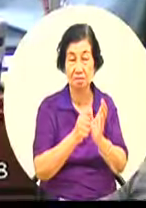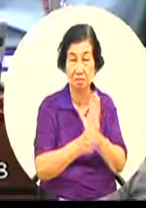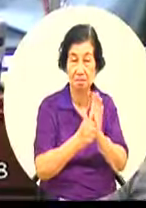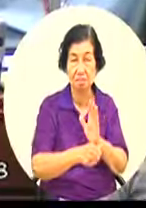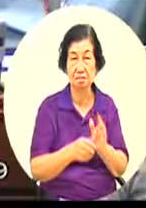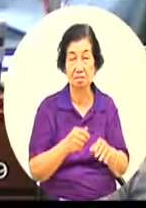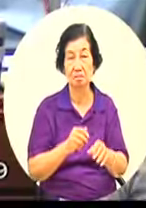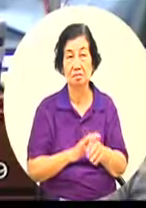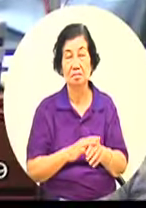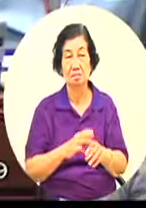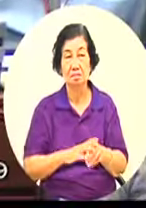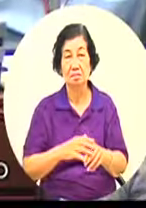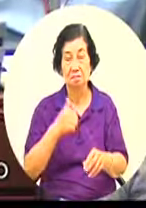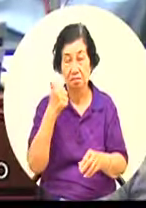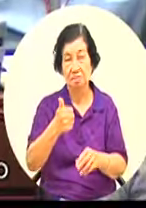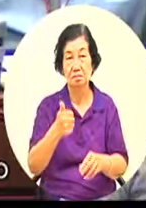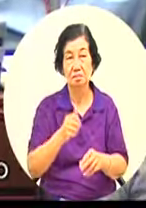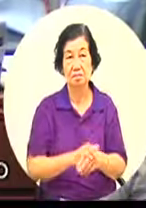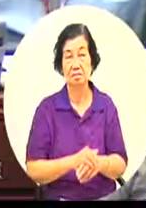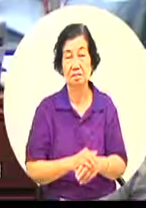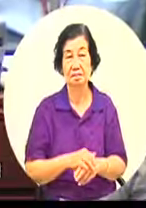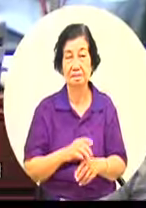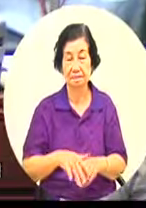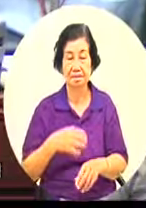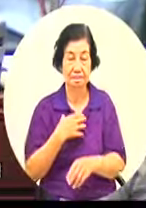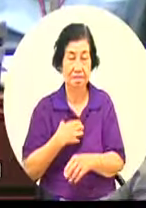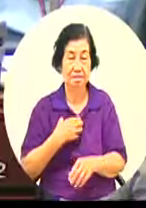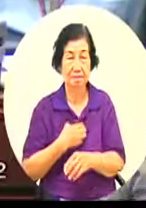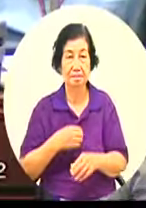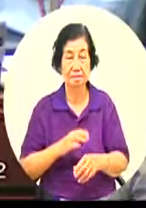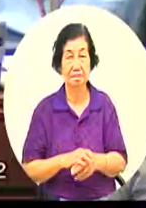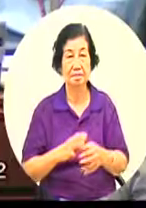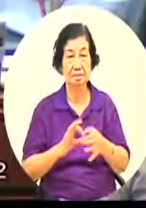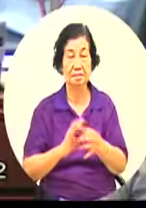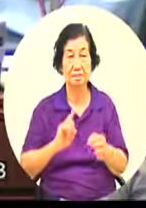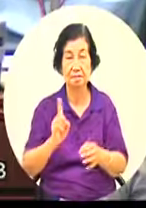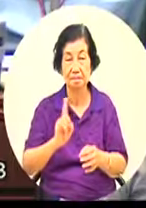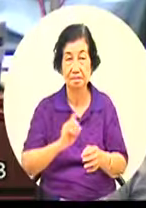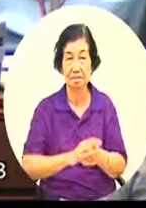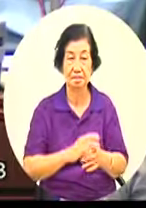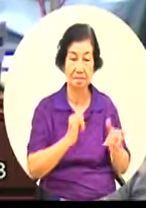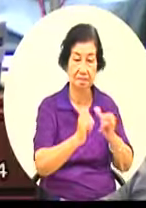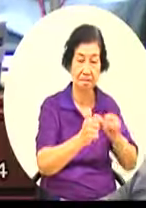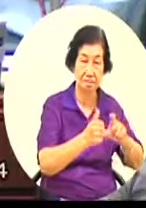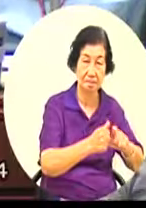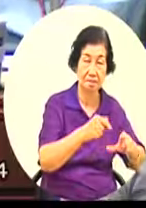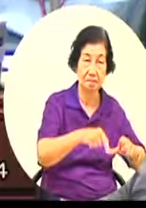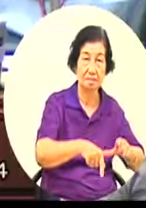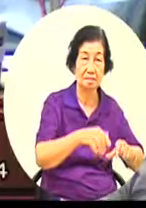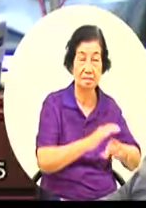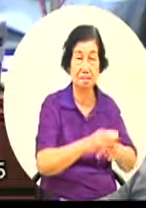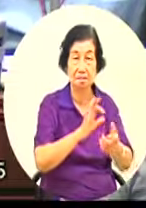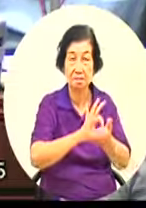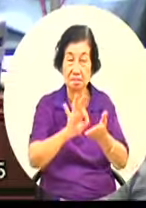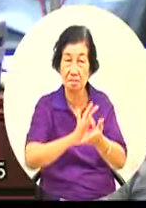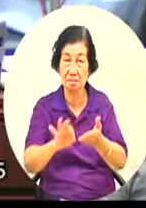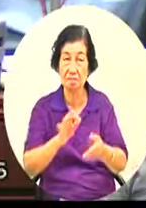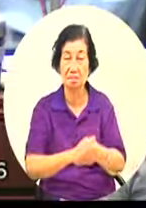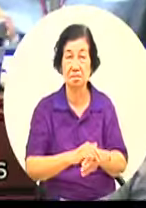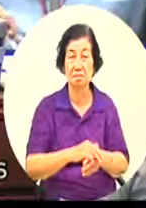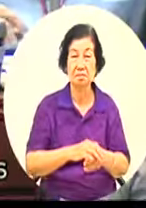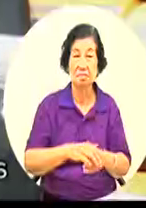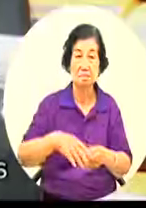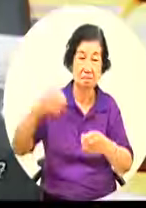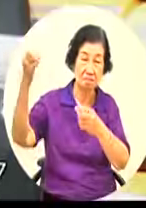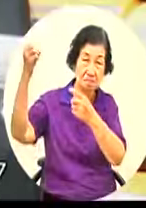是， 但是我一直很不耐烦，而且很觉得为什么一个社区同样两年都用那个朝阳式的这样，大家都已